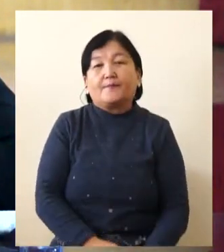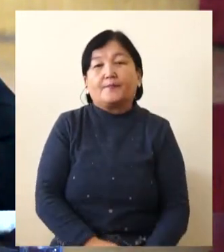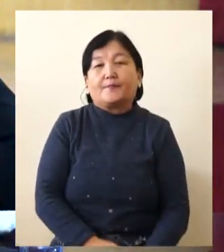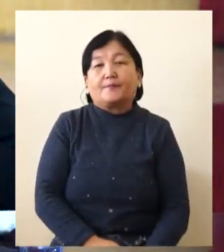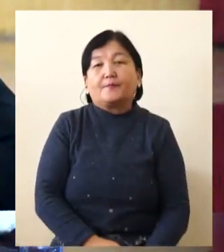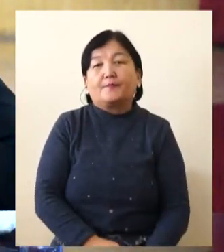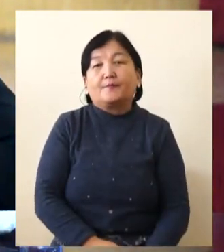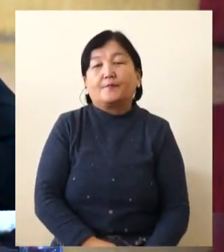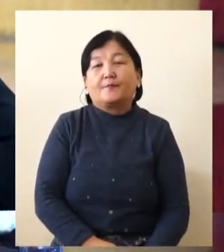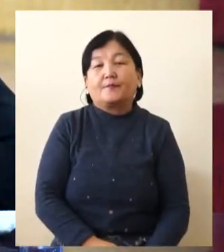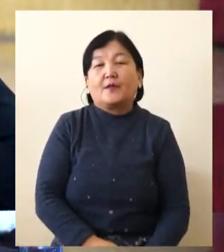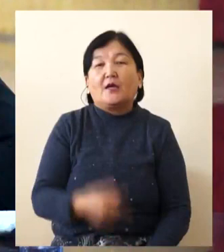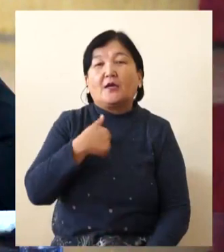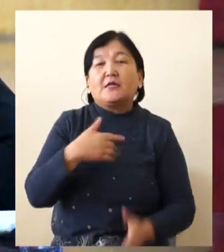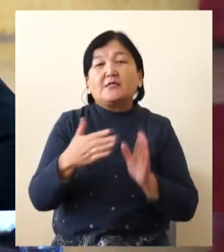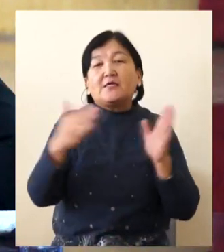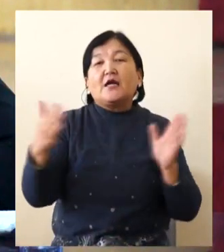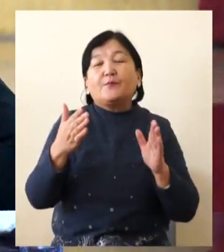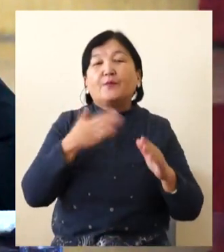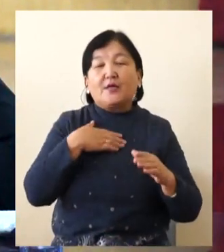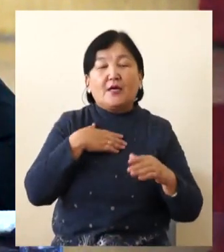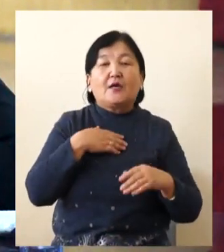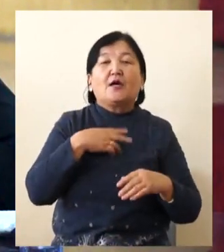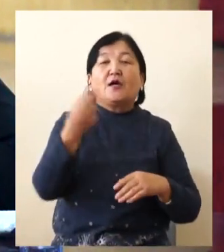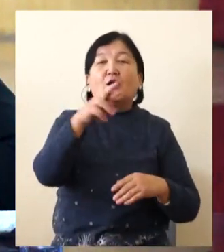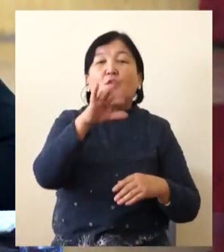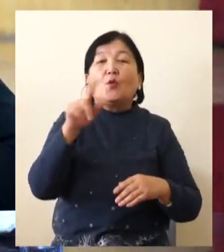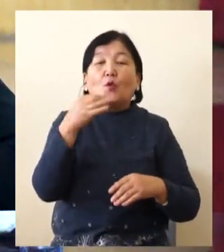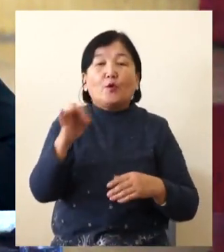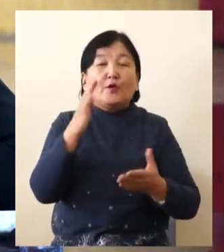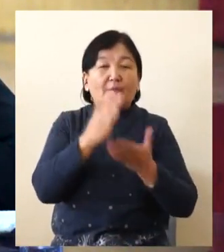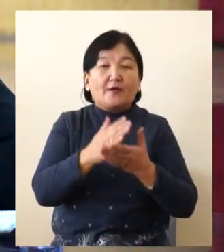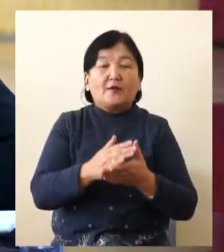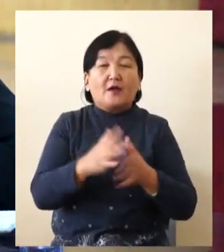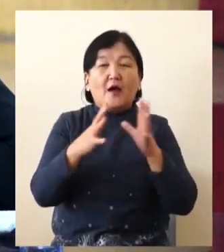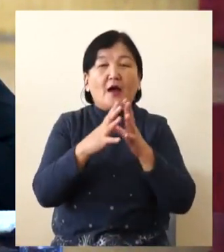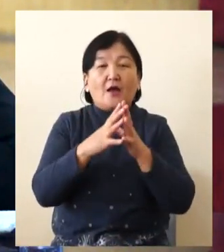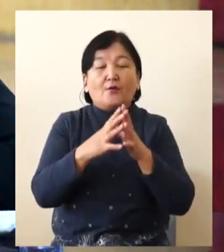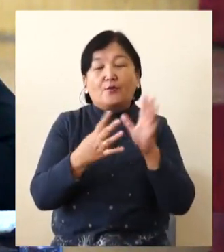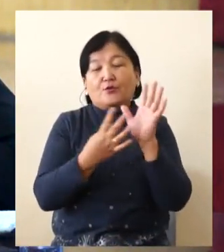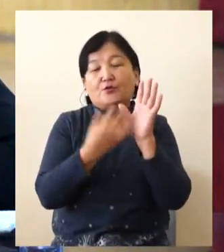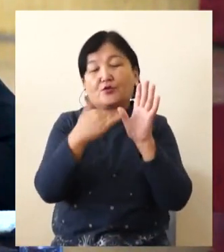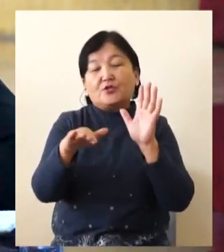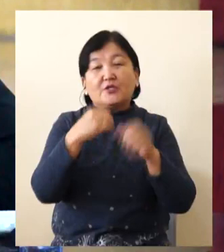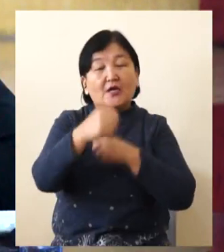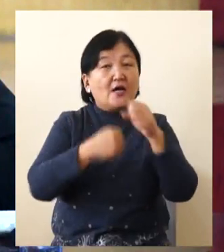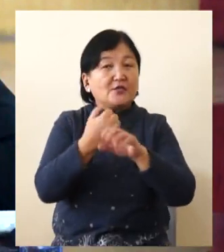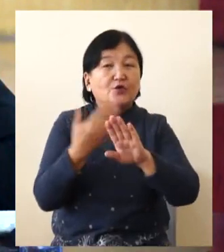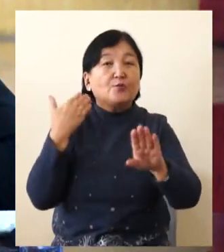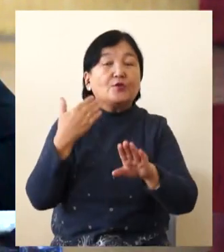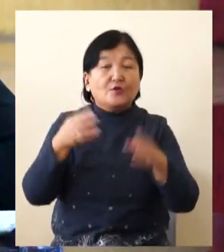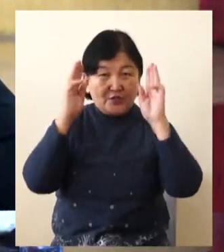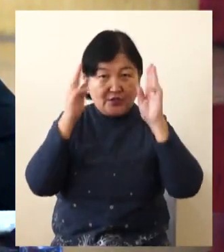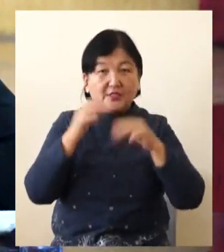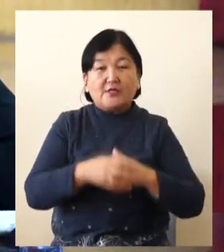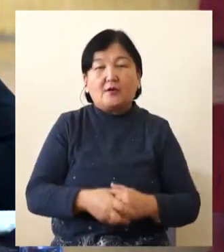яг энэ зайнд туу хоолой болно гэж 10 жилийн өмнө 9 жил хагас юм шийдсэн.